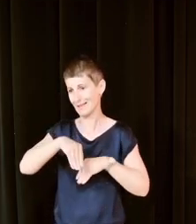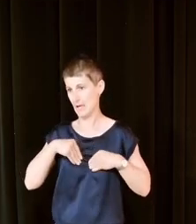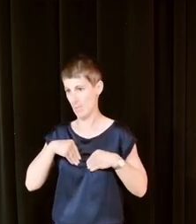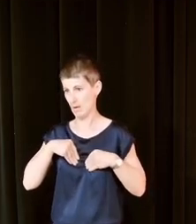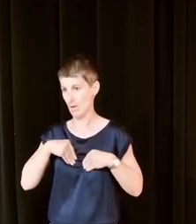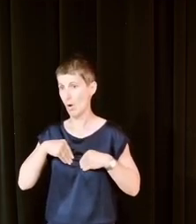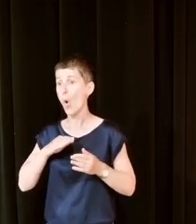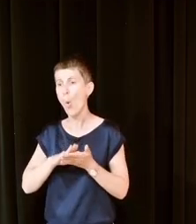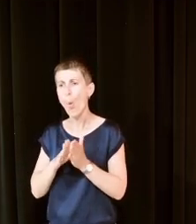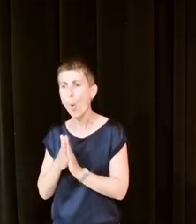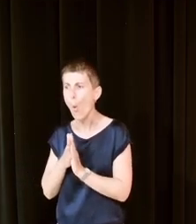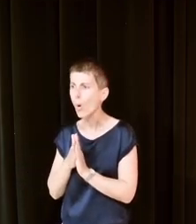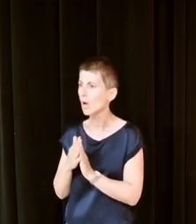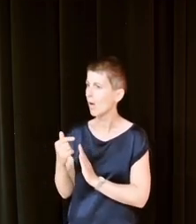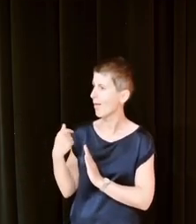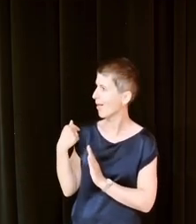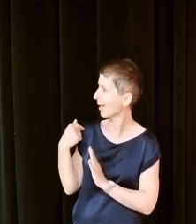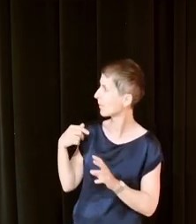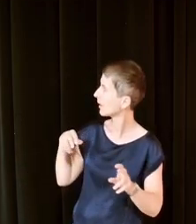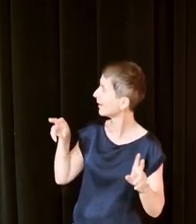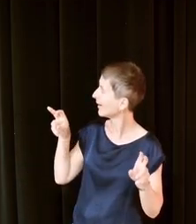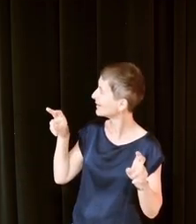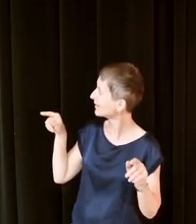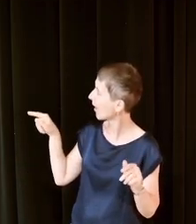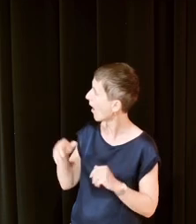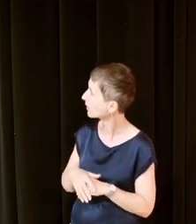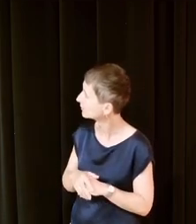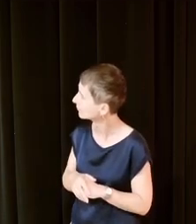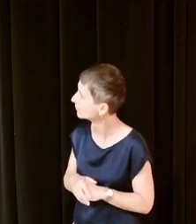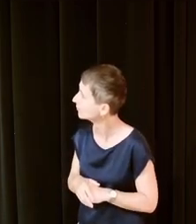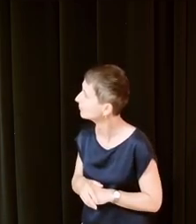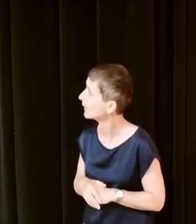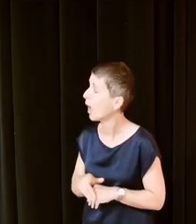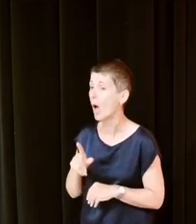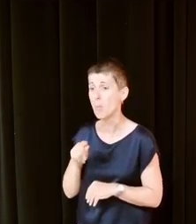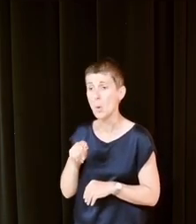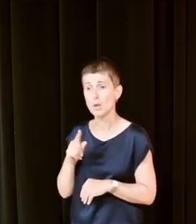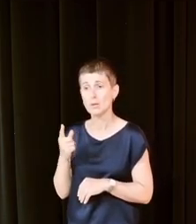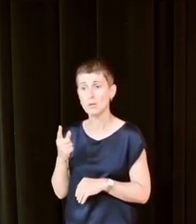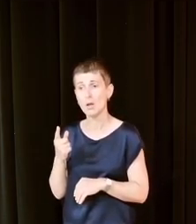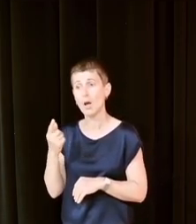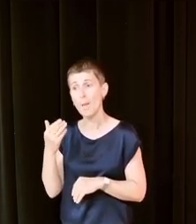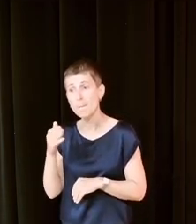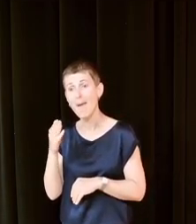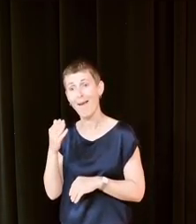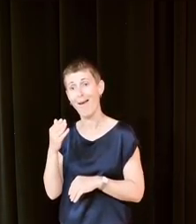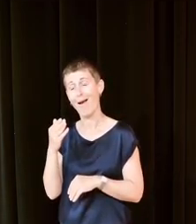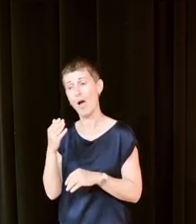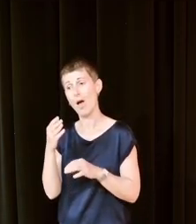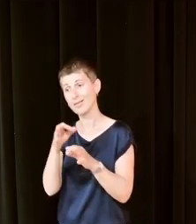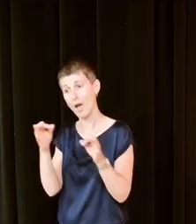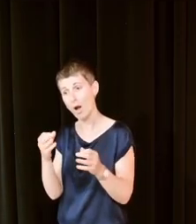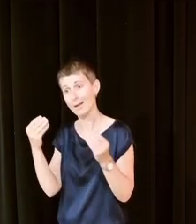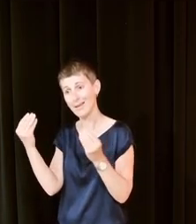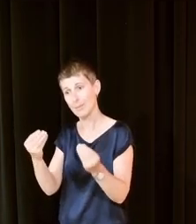Saunders, Sie haben sie gerade auch zitiert, finde ich auch mal ein wunderbares Zitat. Es geht nicht darum, dem Leben mehr Tage zu geben, sondern